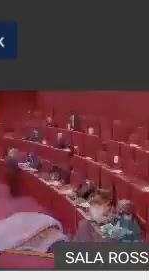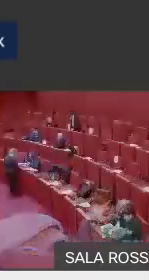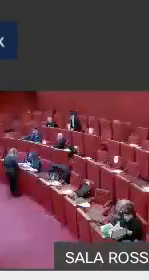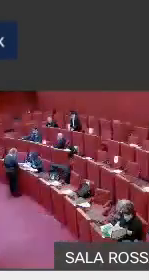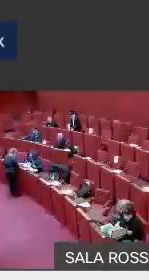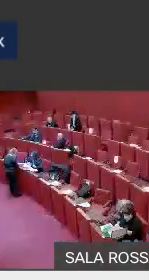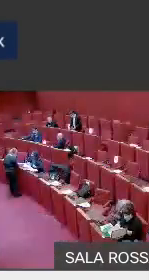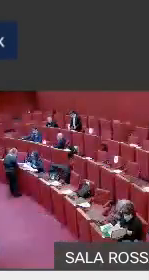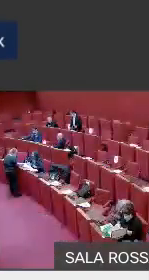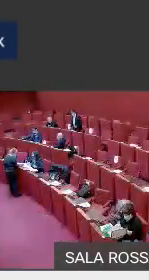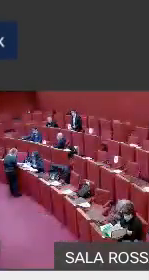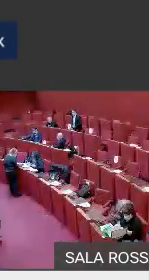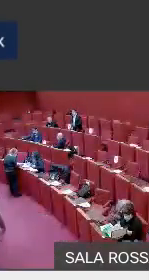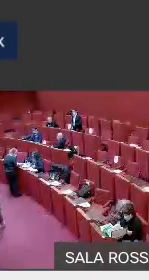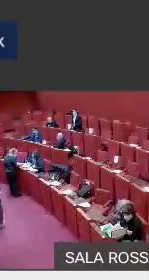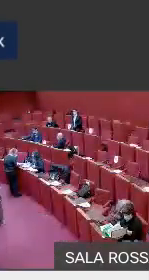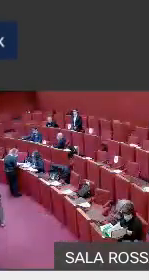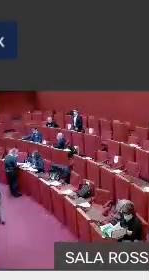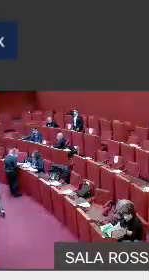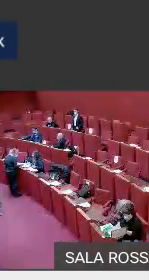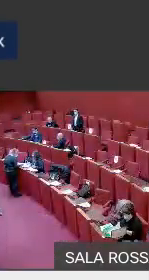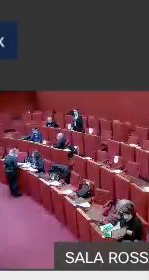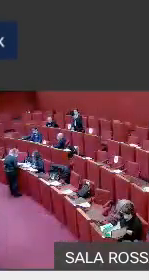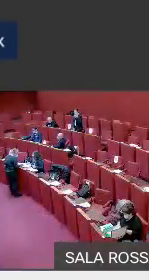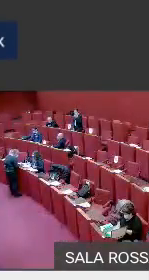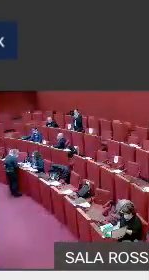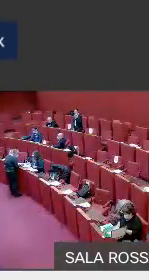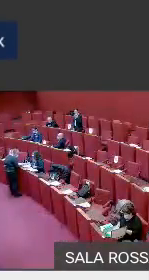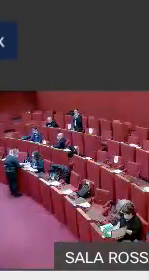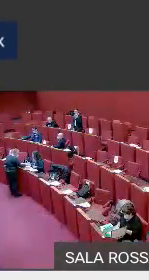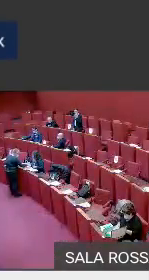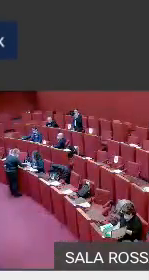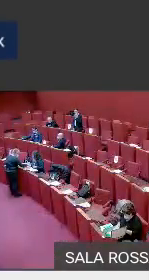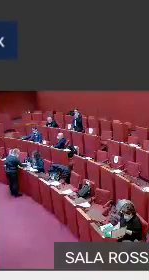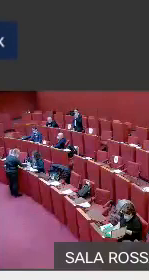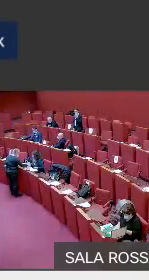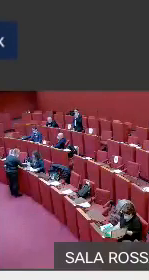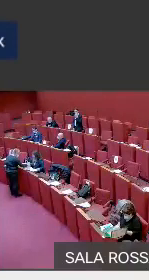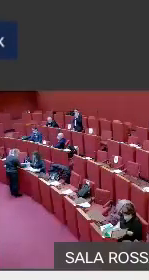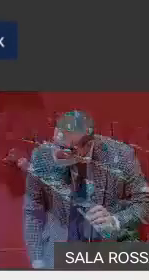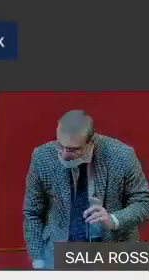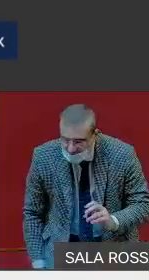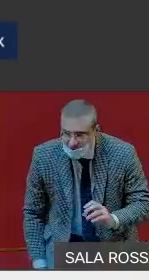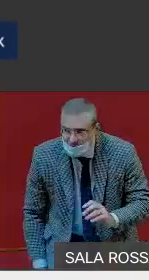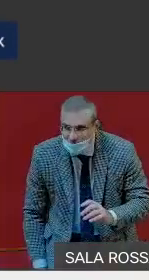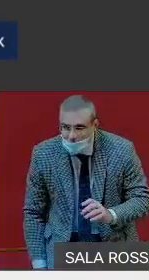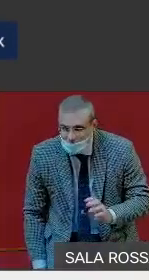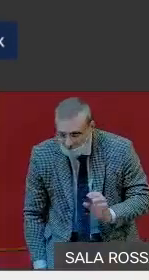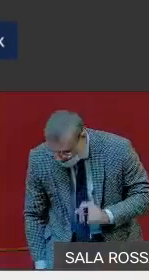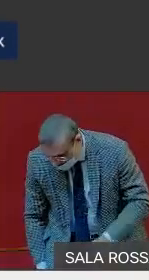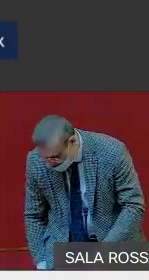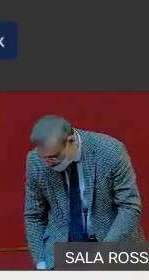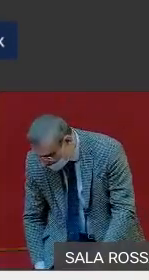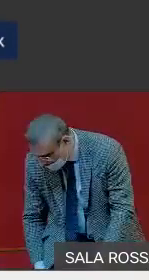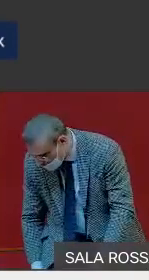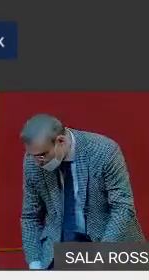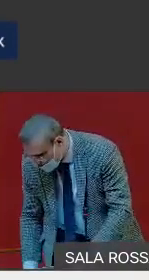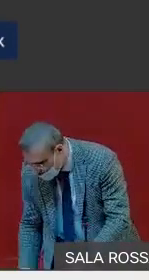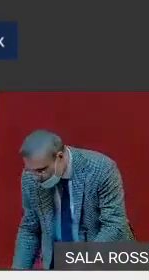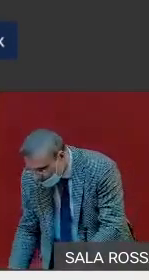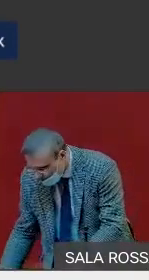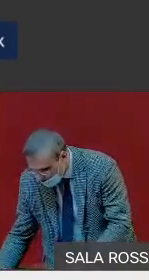grazie consigliera rosoni assessore picciotto per la risposta grazie presidente a buongiorno consigliera